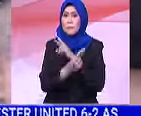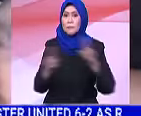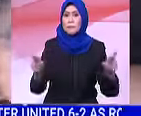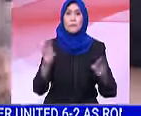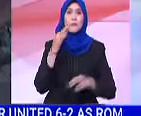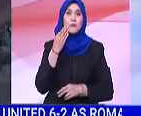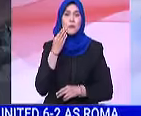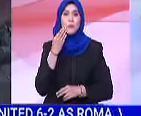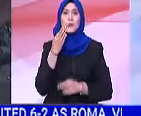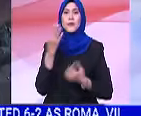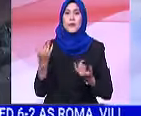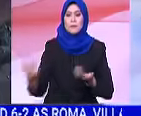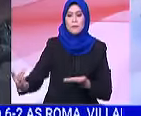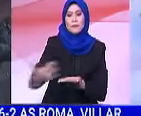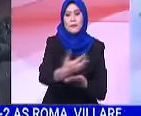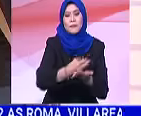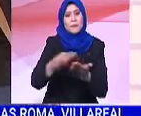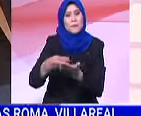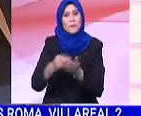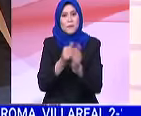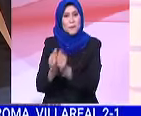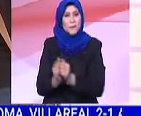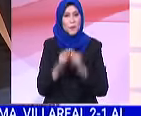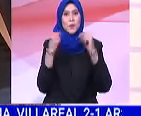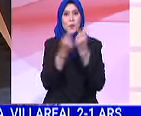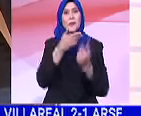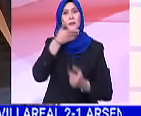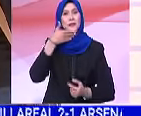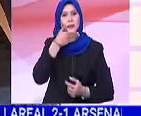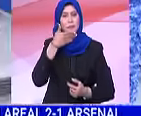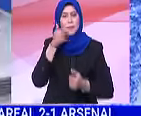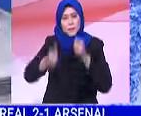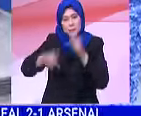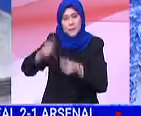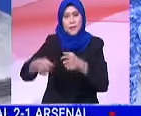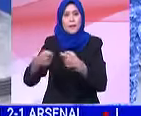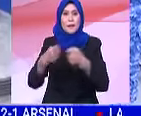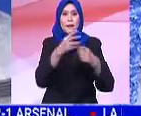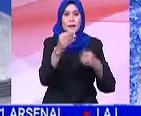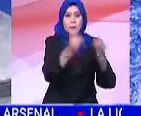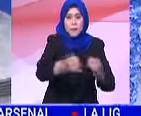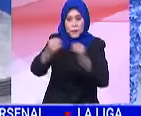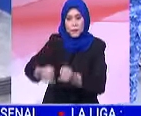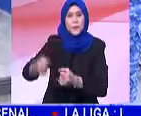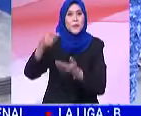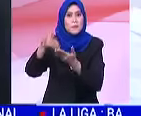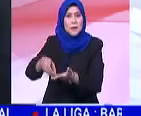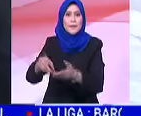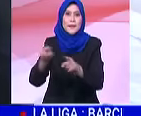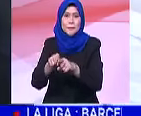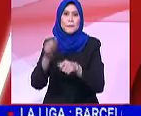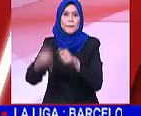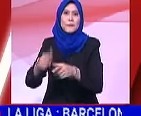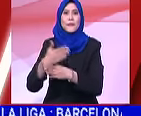ini adalah hasil daripada kutipan bersama golongan belia yang terlibat selain beberapa individu yang turut menyumbang.